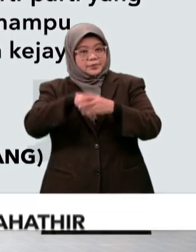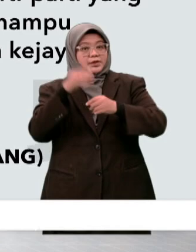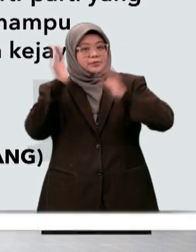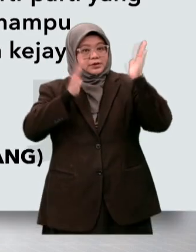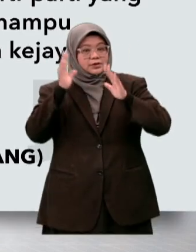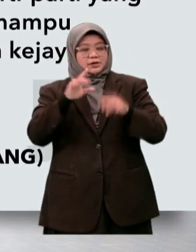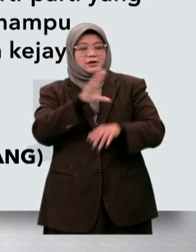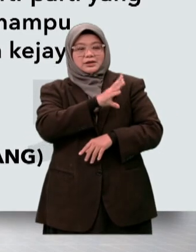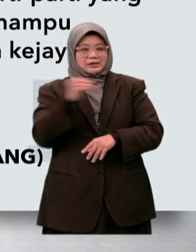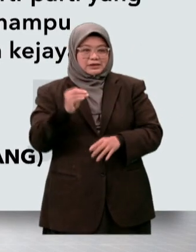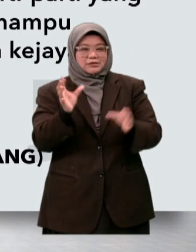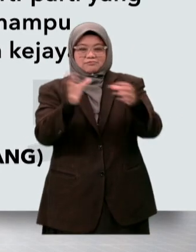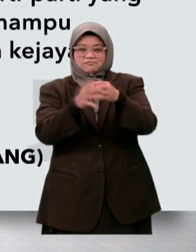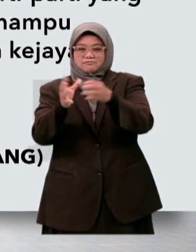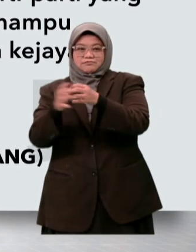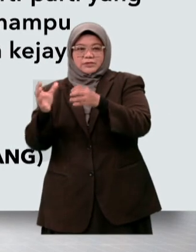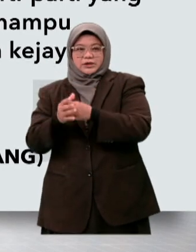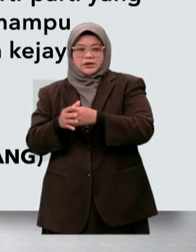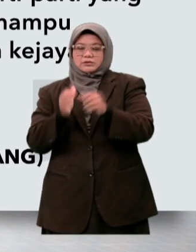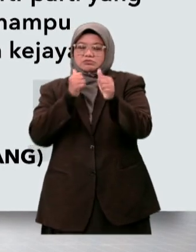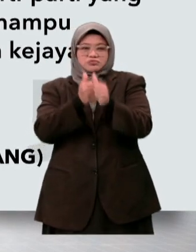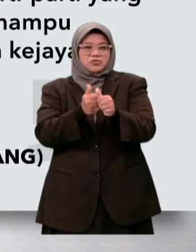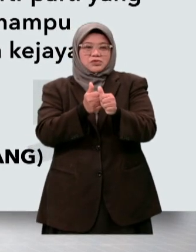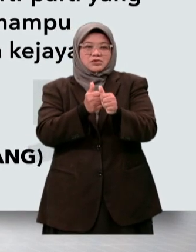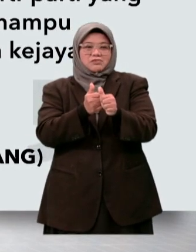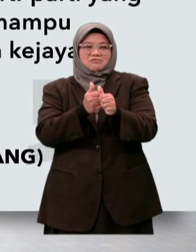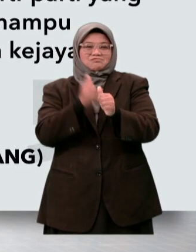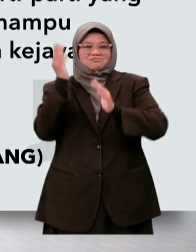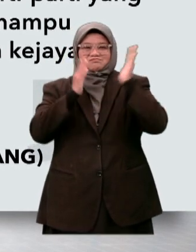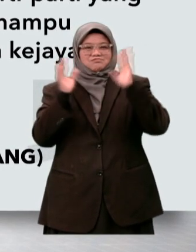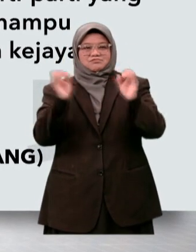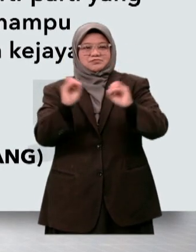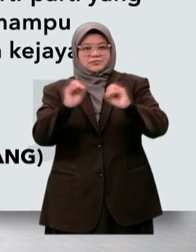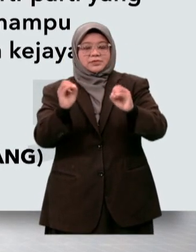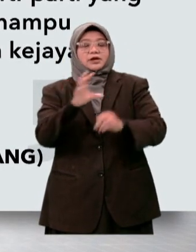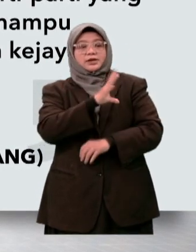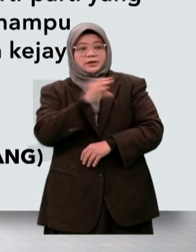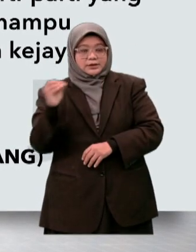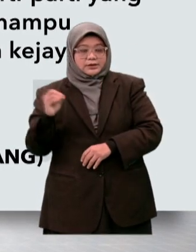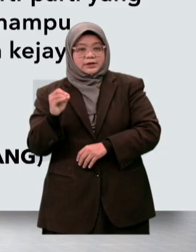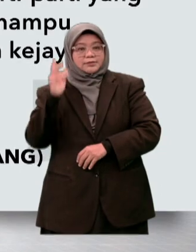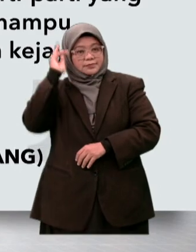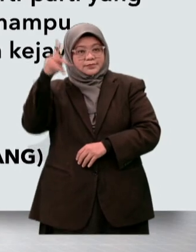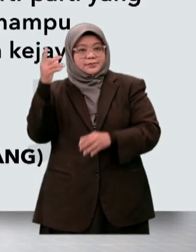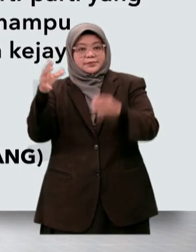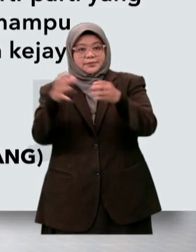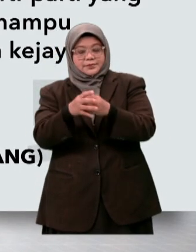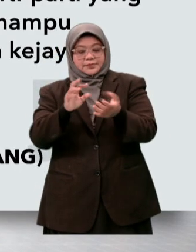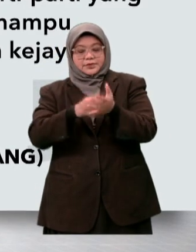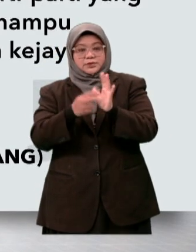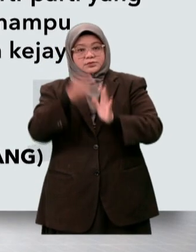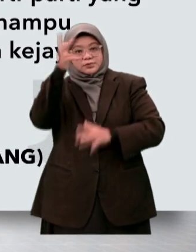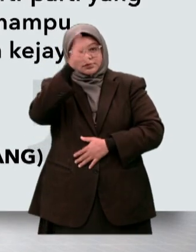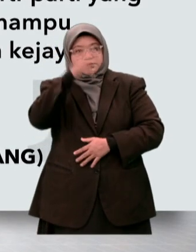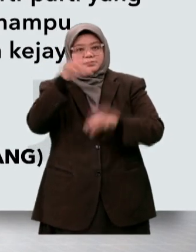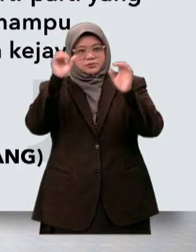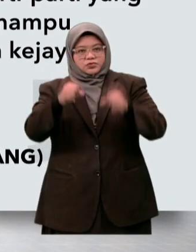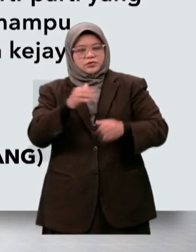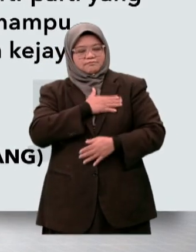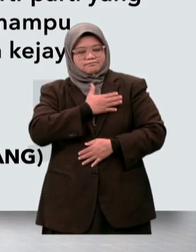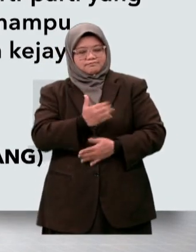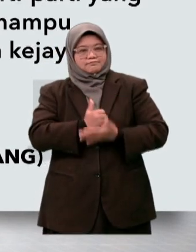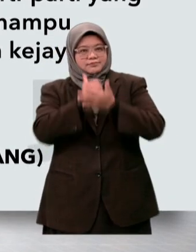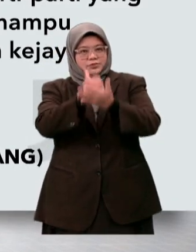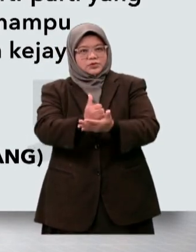Patih politik yang memenuhi kehendak negara mereka berpendapat menyokong pati-pati yang ada tidak menghasilkan kerajaan yang mampu menyumbang